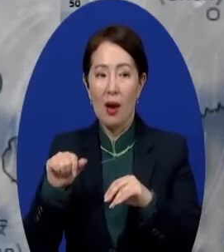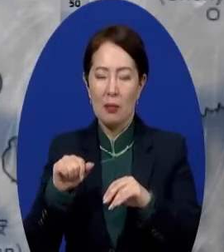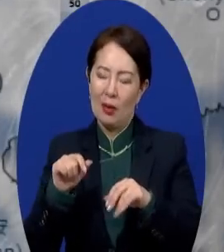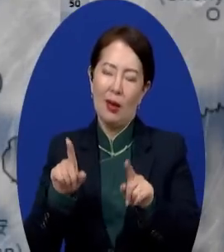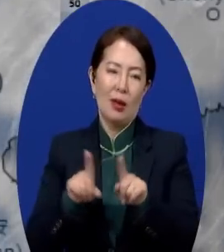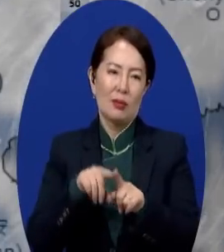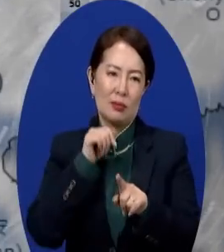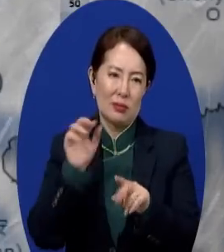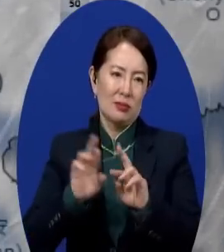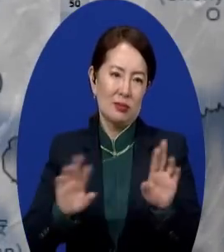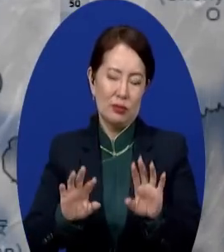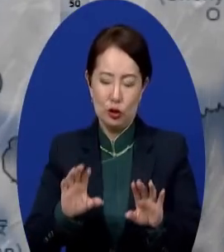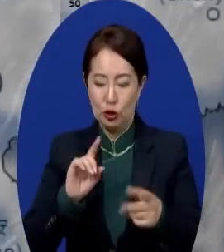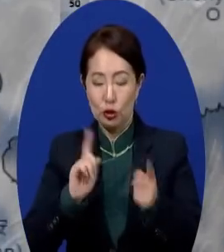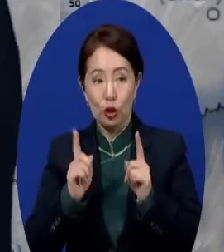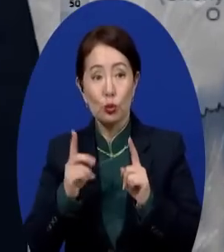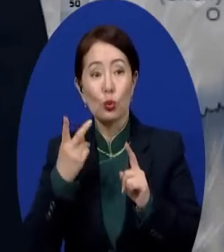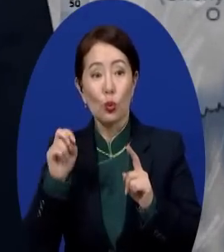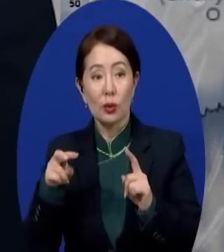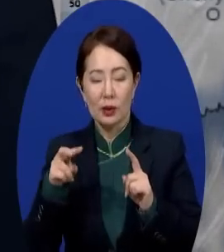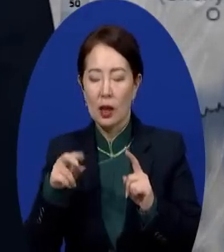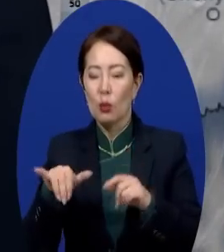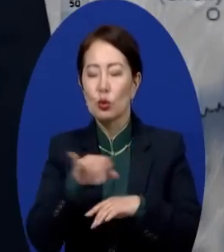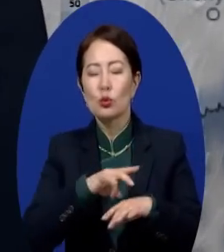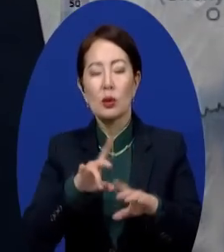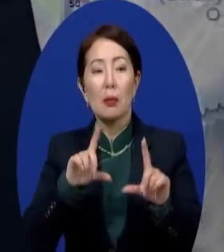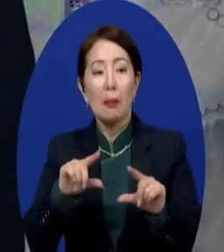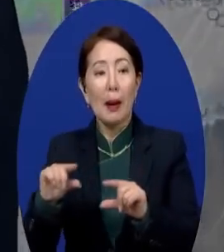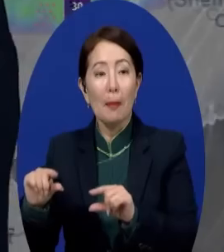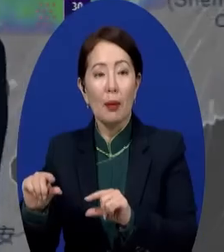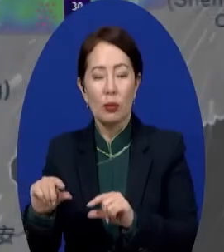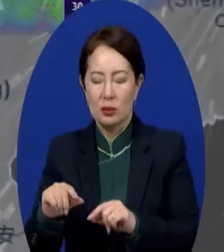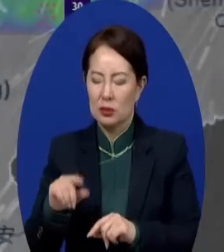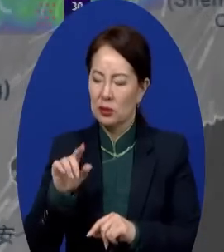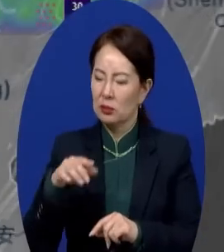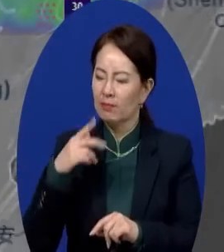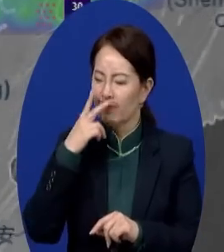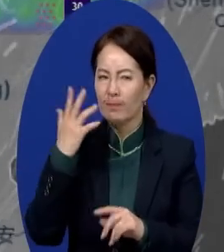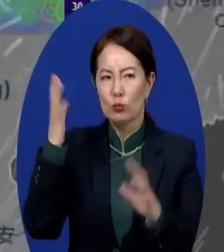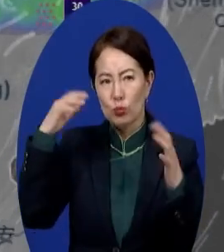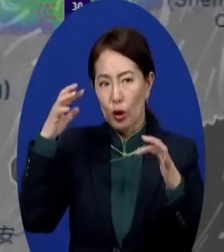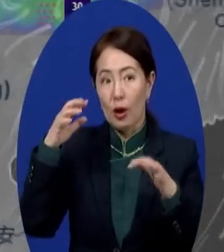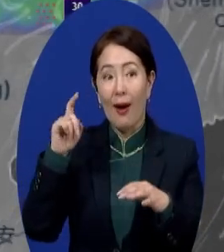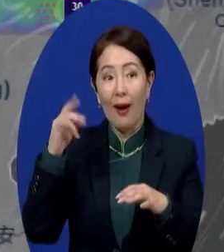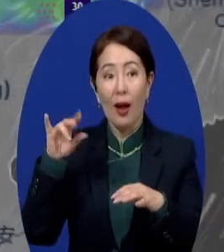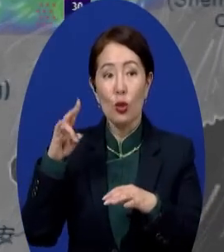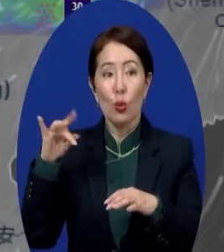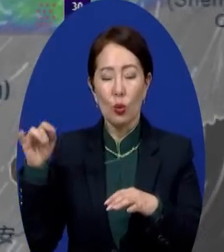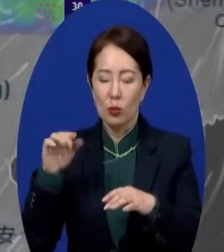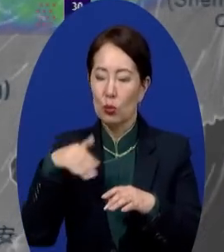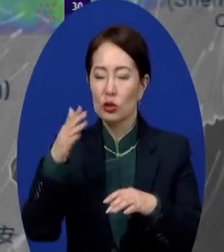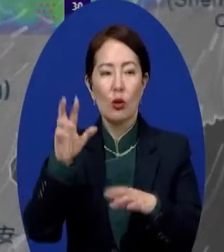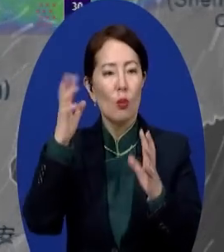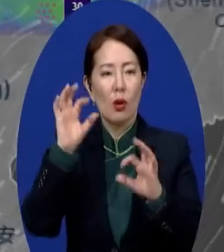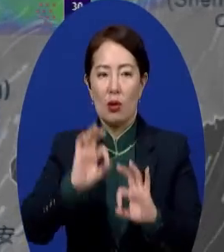байна. Асуулгатмал үлдэ. Бусад нутгаар бол бага автар үлдэ байх болно. Хурдан дасны хувьд шөндөө хангай нурууны үүрбэл орчмоор бороо орно. Бусад нутгаар бол бороо